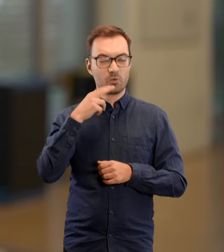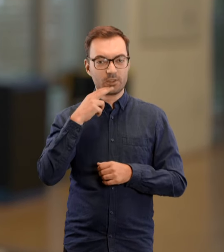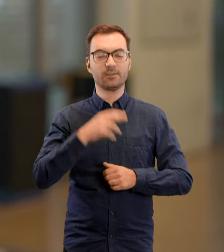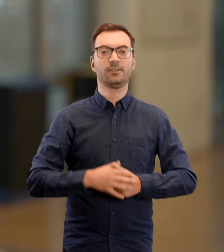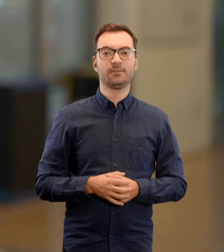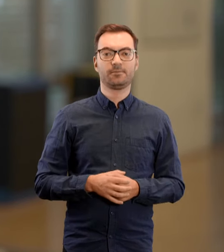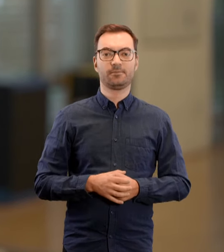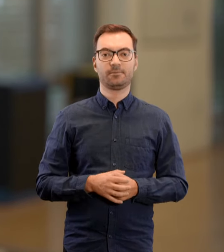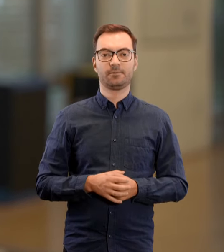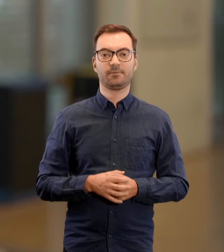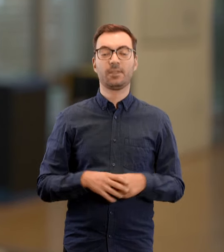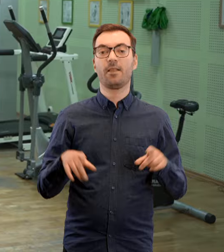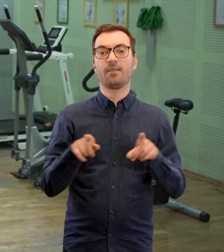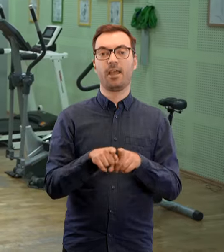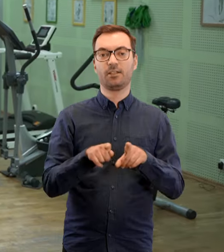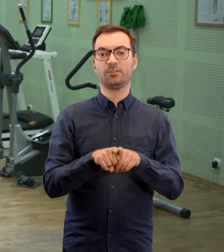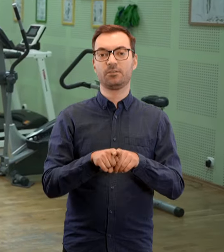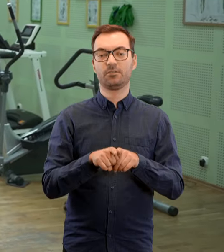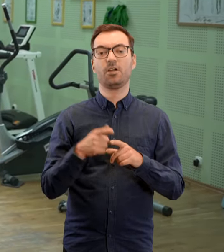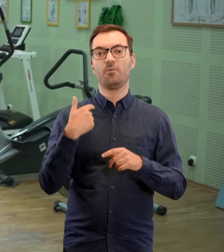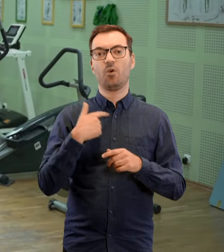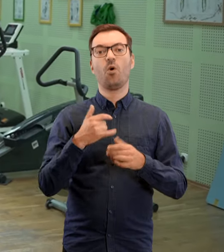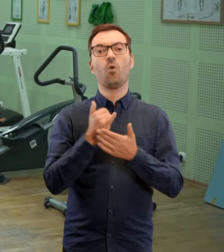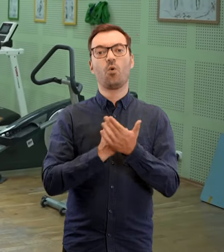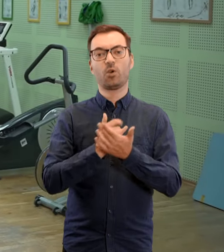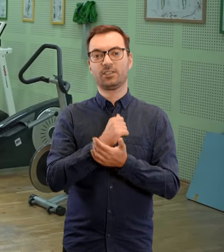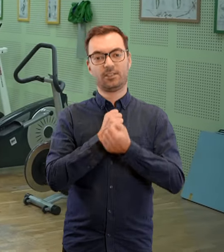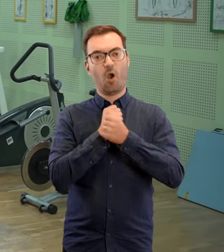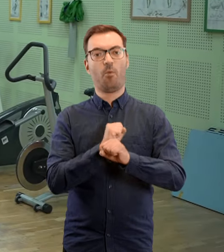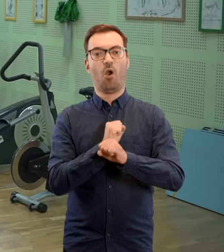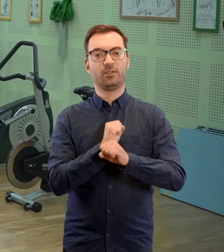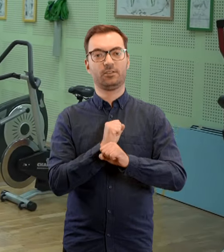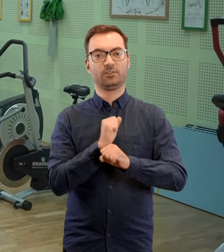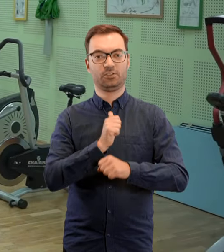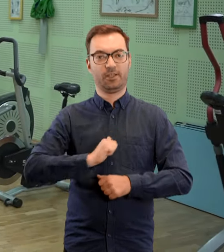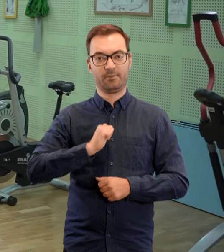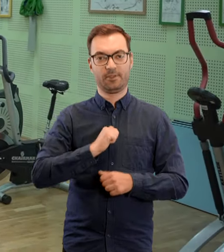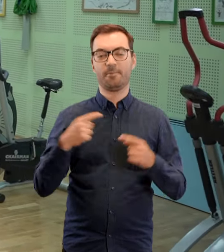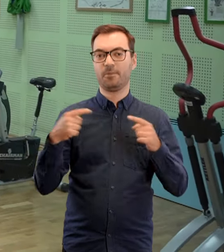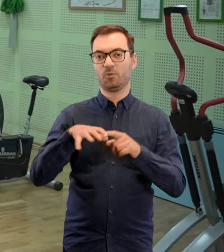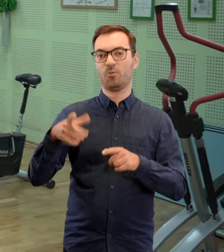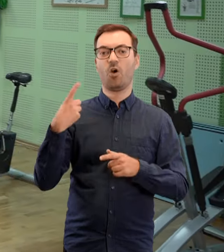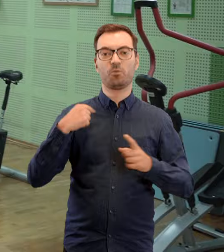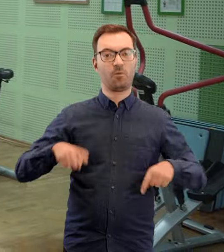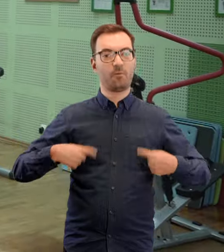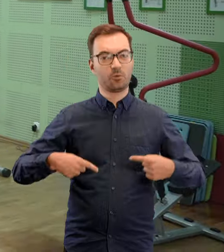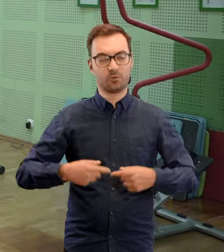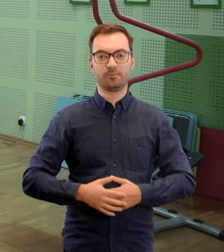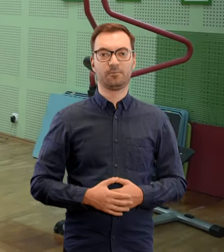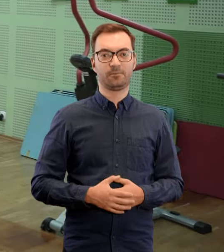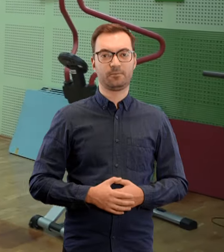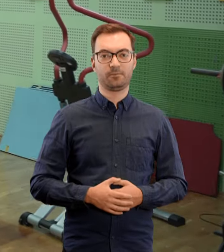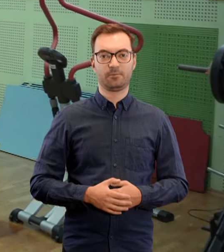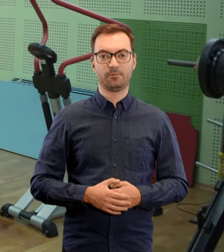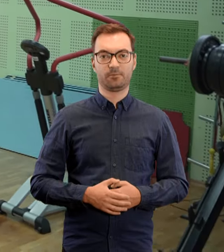się pochwalić również tutaj organizacją kursu samoobrony dla osób poruszających się na wózku. Oprócz